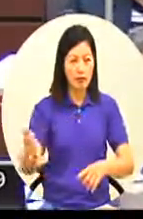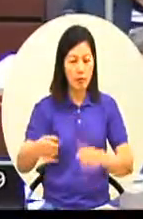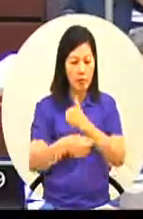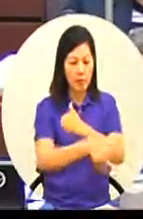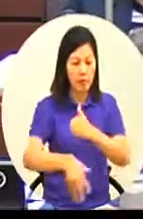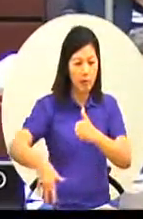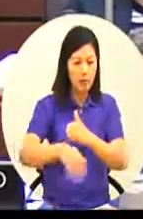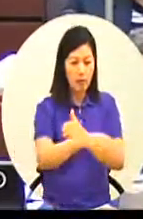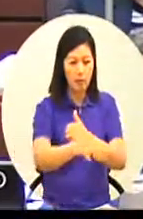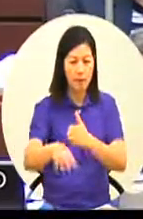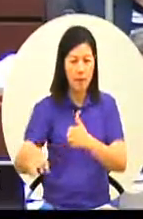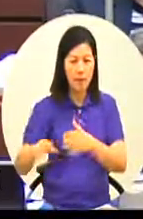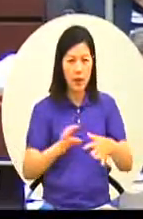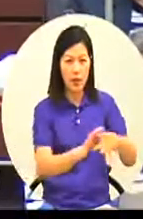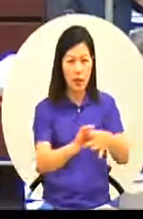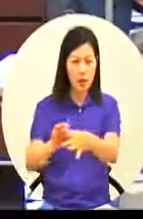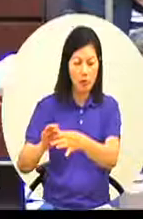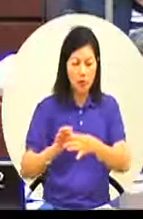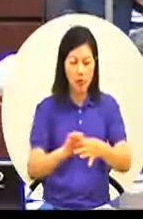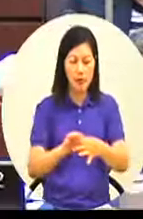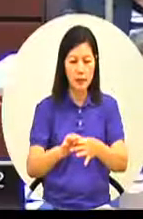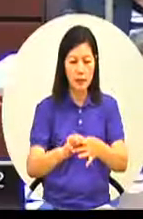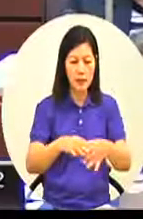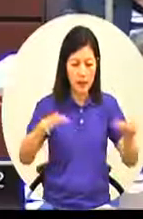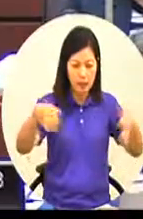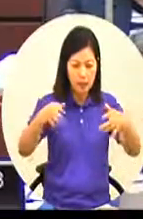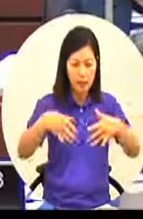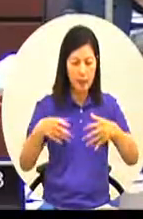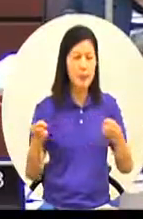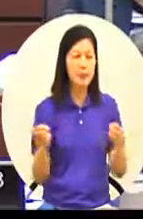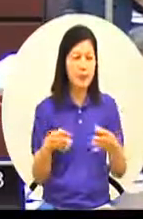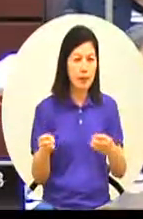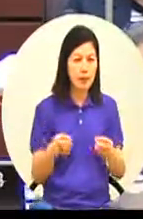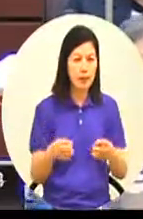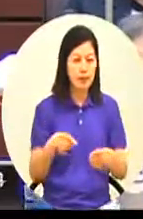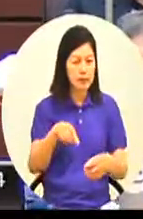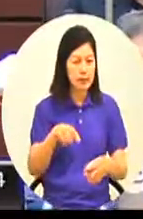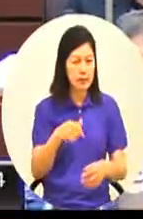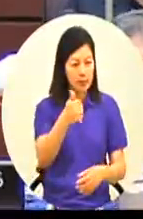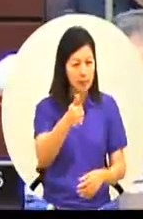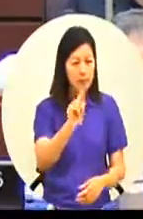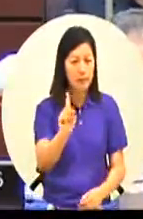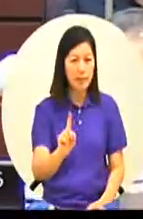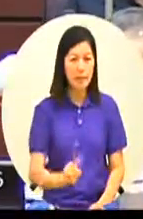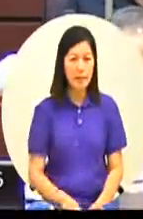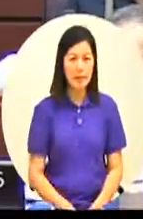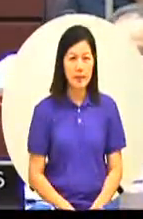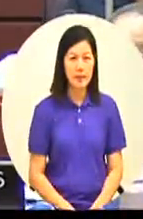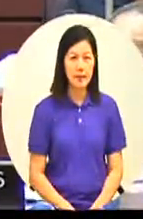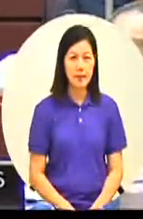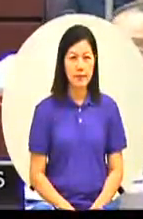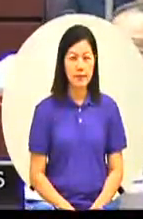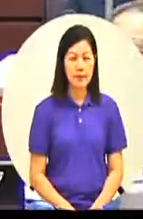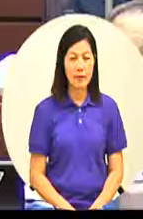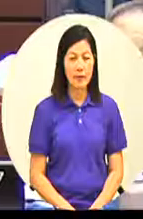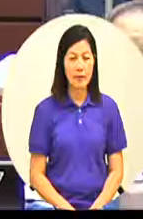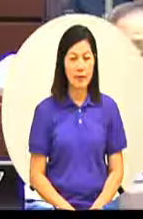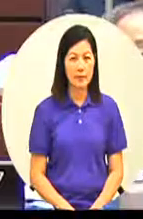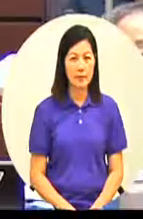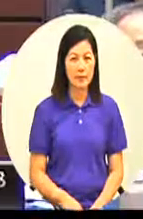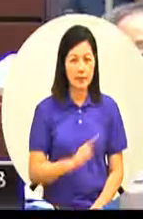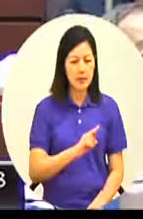人、相关的局处的人拉到现场来参加讨论。那这有什么好处？这个好处就是说，我不会做出一个